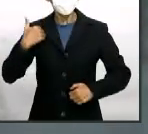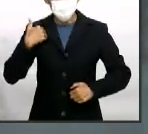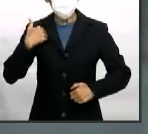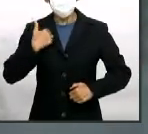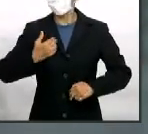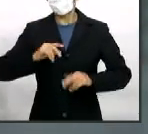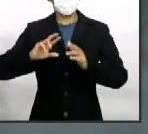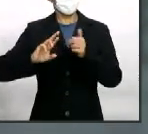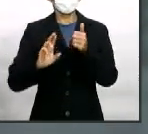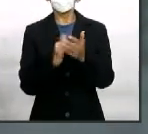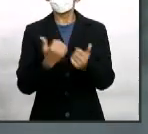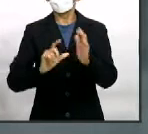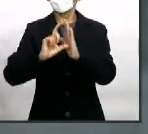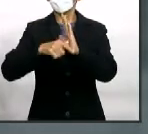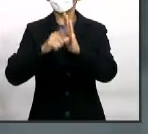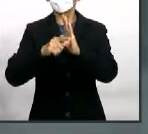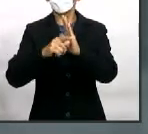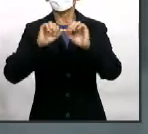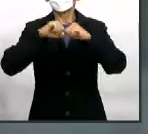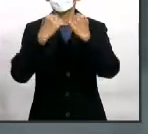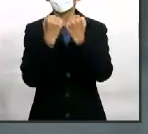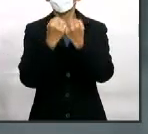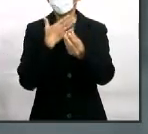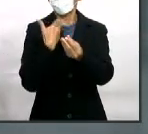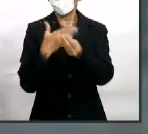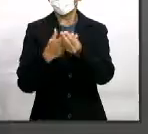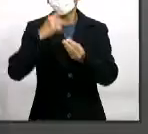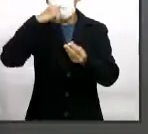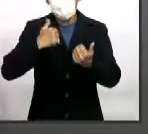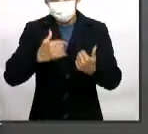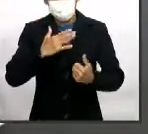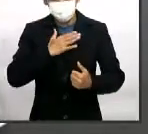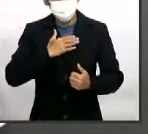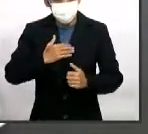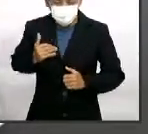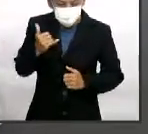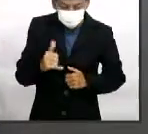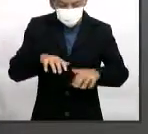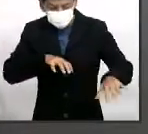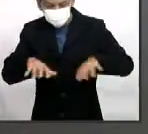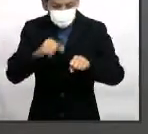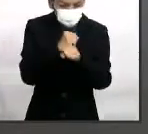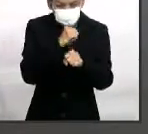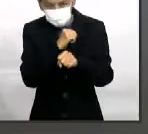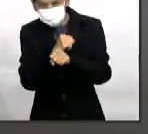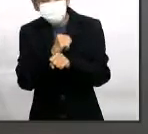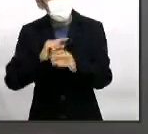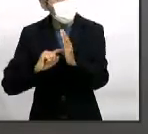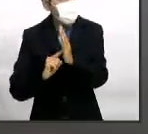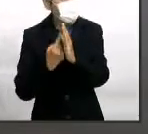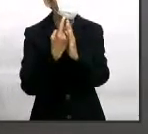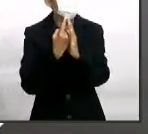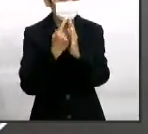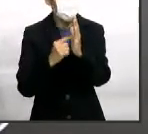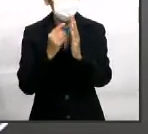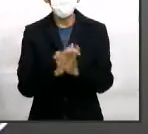ปนั่งเป็นเลขาธิการสมาคมกีฬาเทเบิลเทนนิสคนพิการไทยอันเนี้ยเราก็เริ่มเข้าไปจากจุดเริ่มต้นตรงนี้เป็นจุ